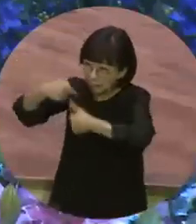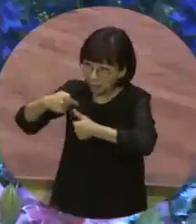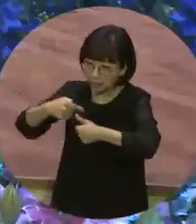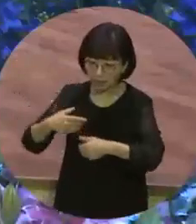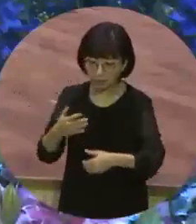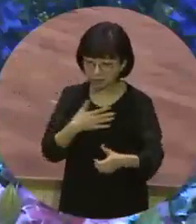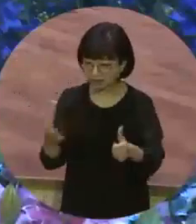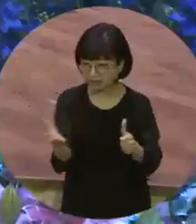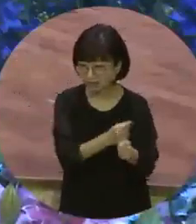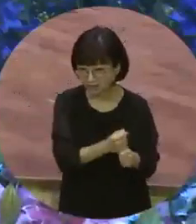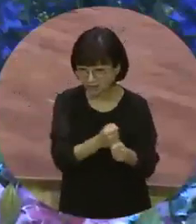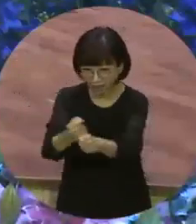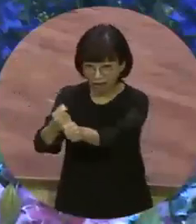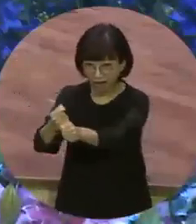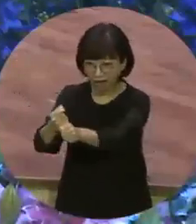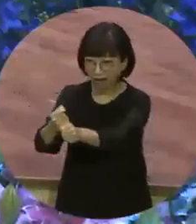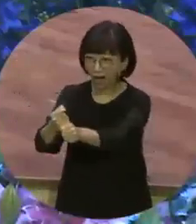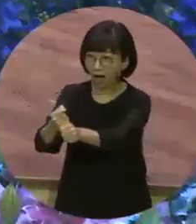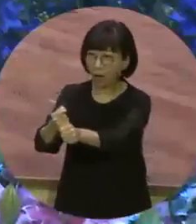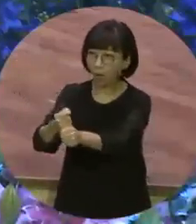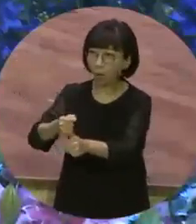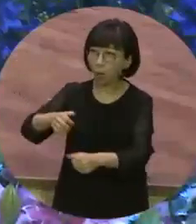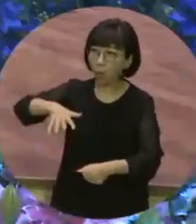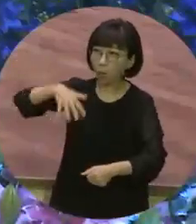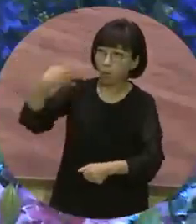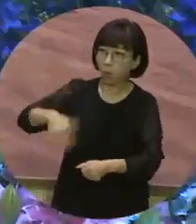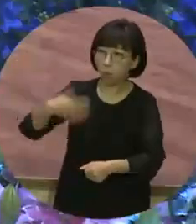그냥 절대 순종하는 모습.